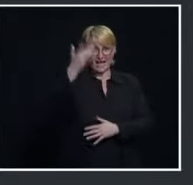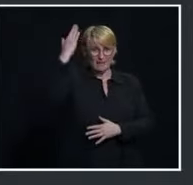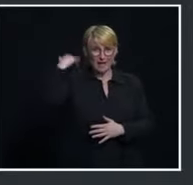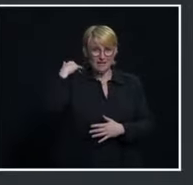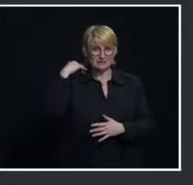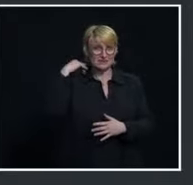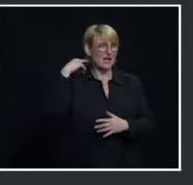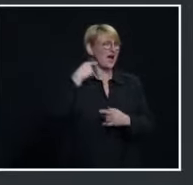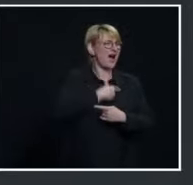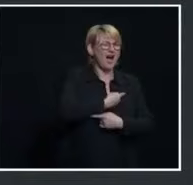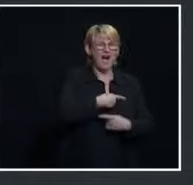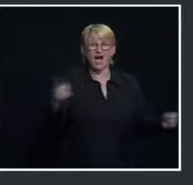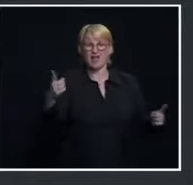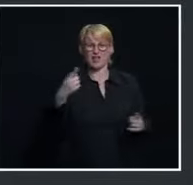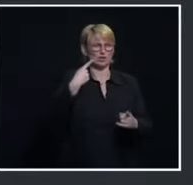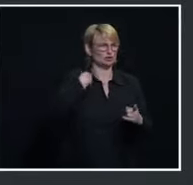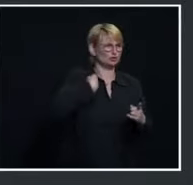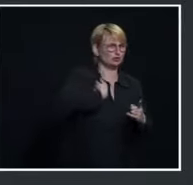alle.